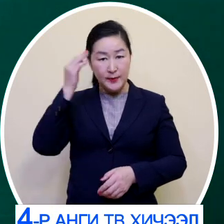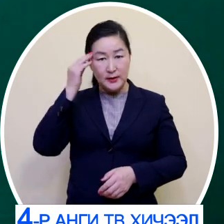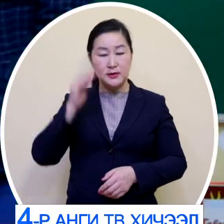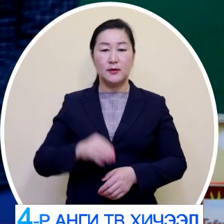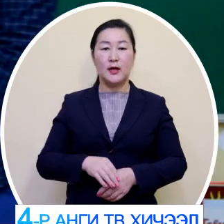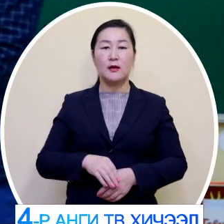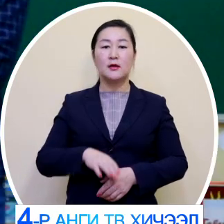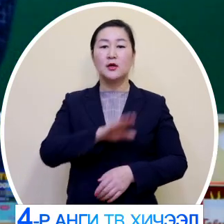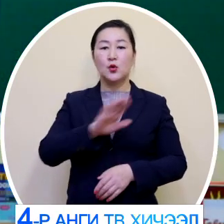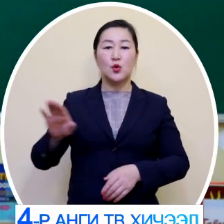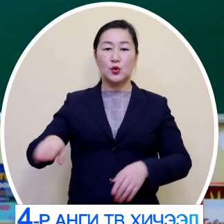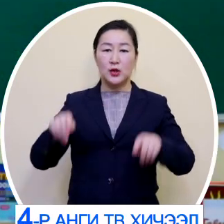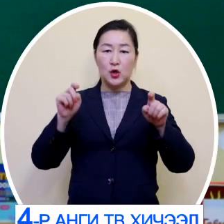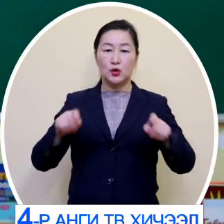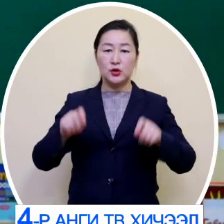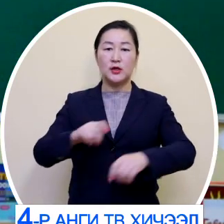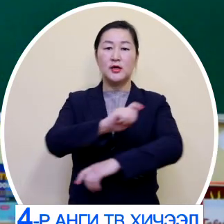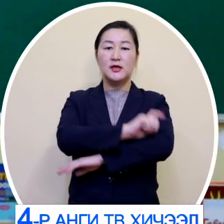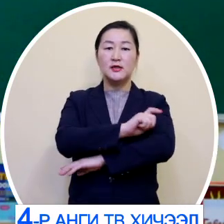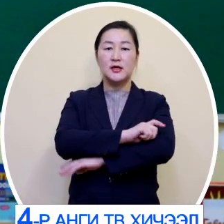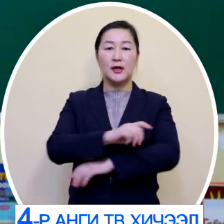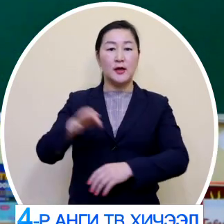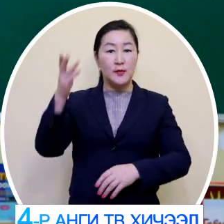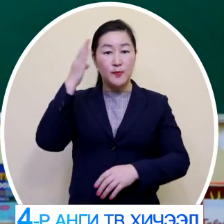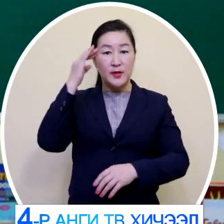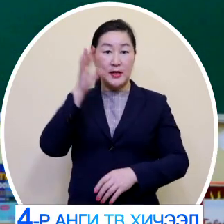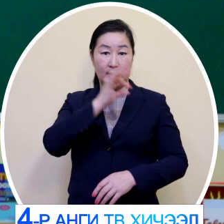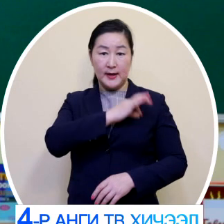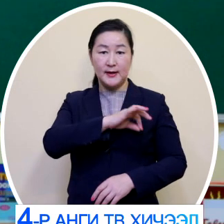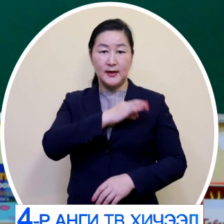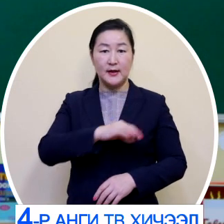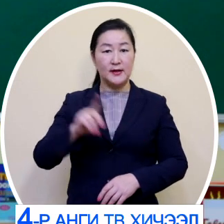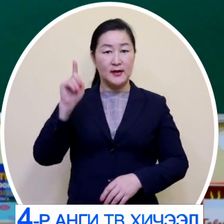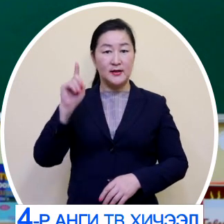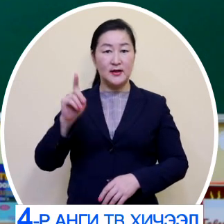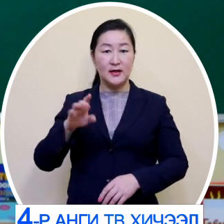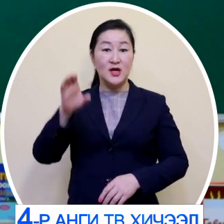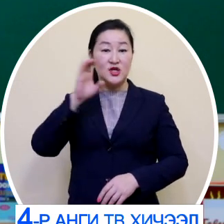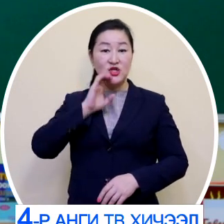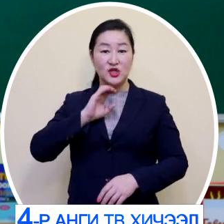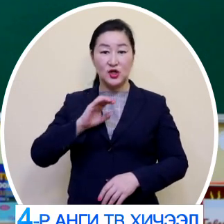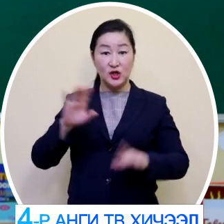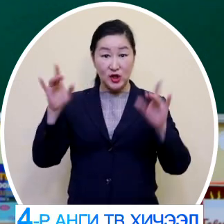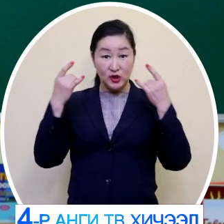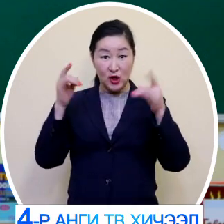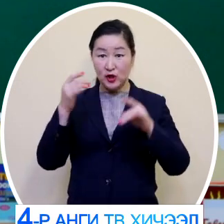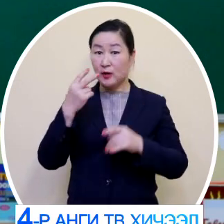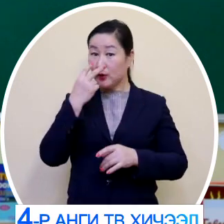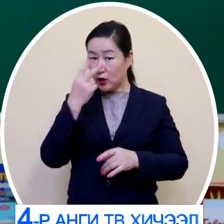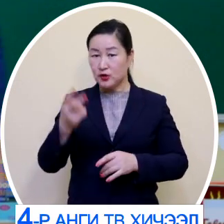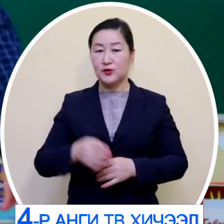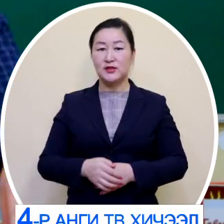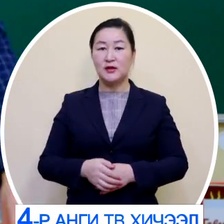За, за хүүхдүүдээ өнөөдрийнхөө хичээлийнхаа мэдлэгийг хэдүүлээ хэрэглээд нэгэн сонирхолтой тоглоом тоглож